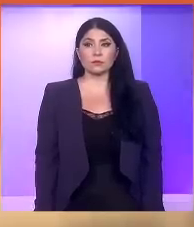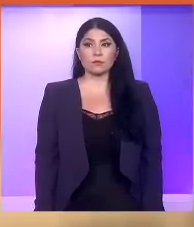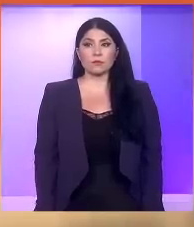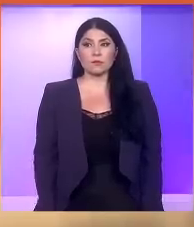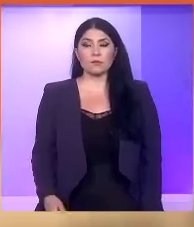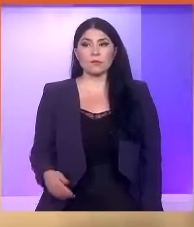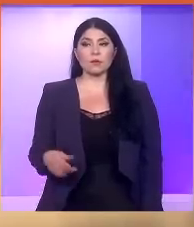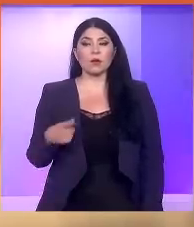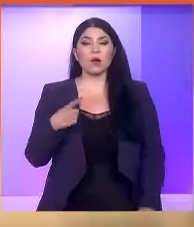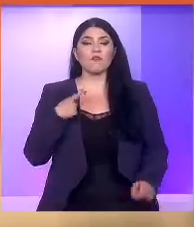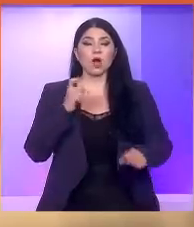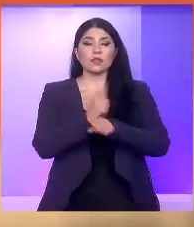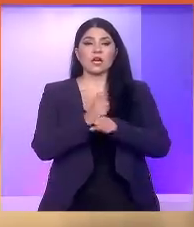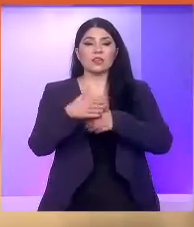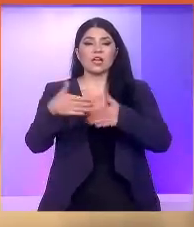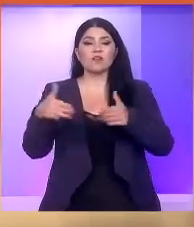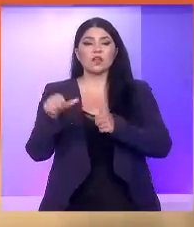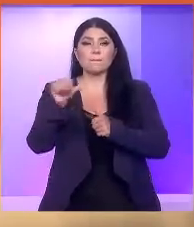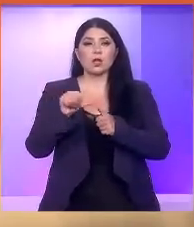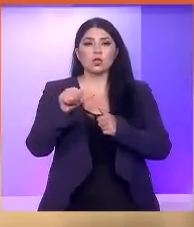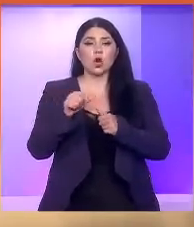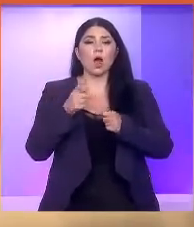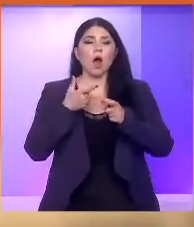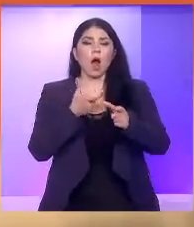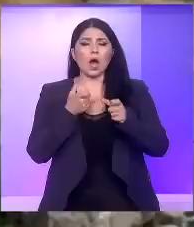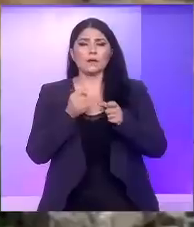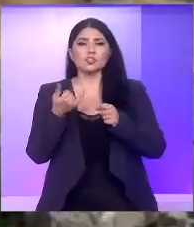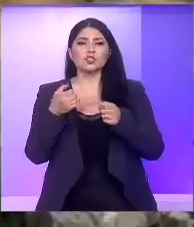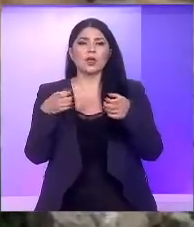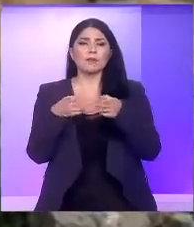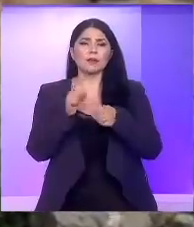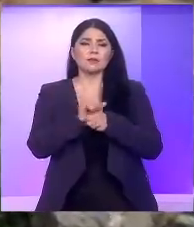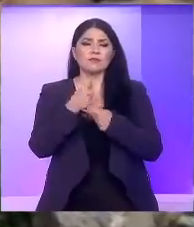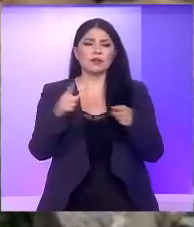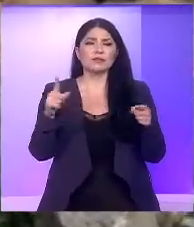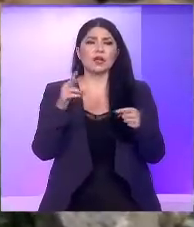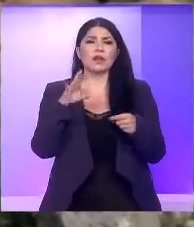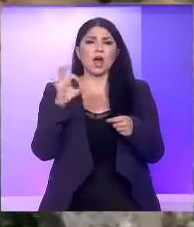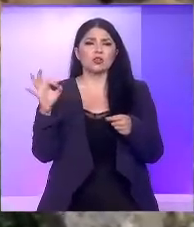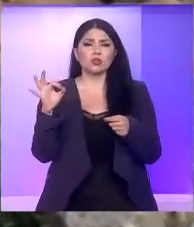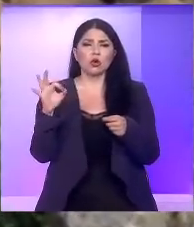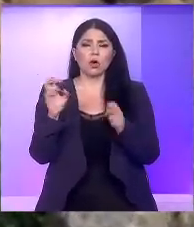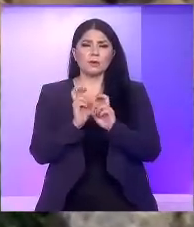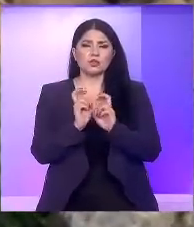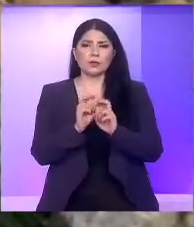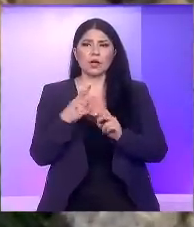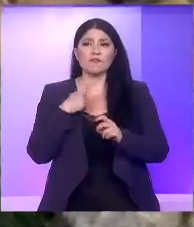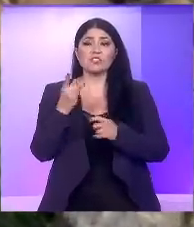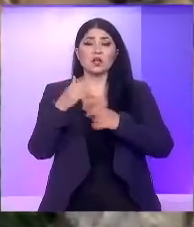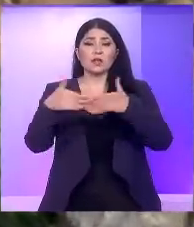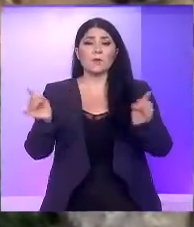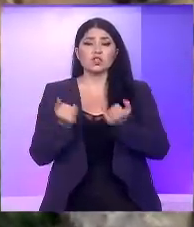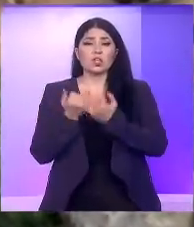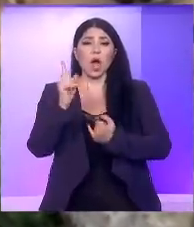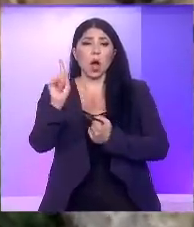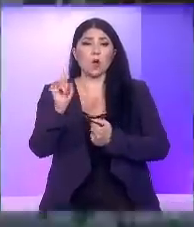Au fost vizate rezervoare de petrol, depozite cu arme și echipamente NATO, fiind distrus inclusiv un depozit de cereale, care aparține